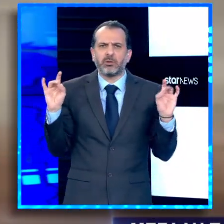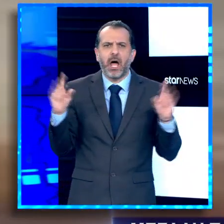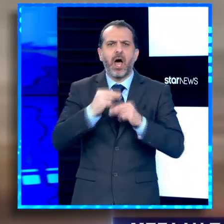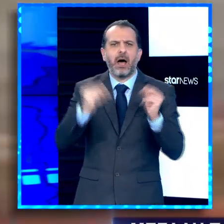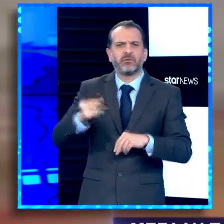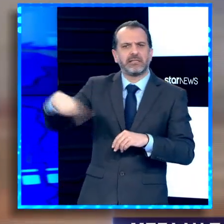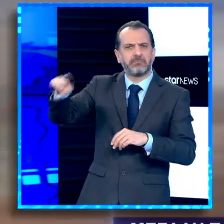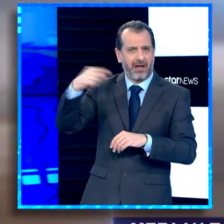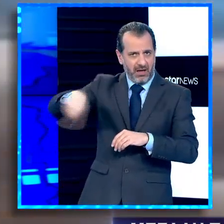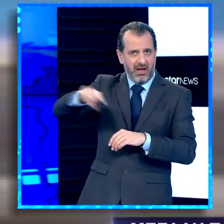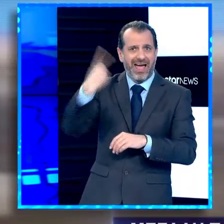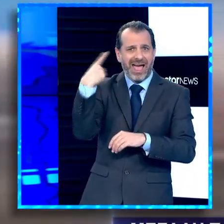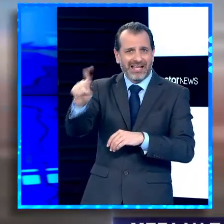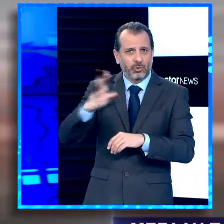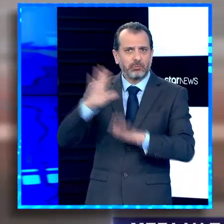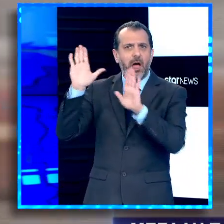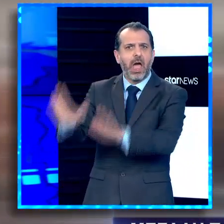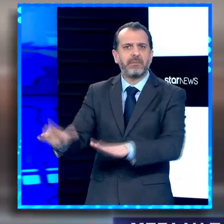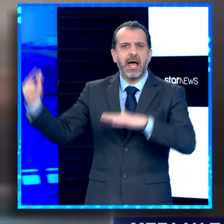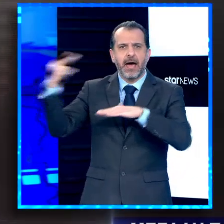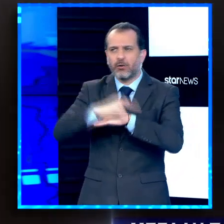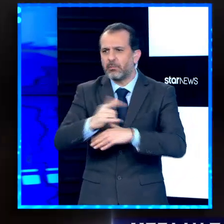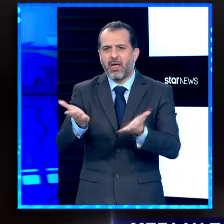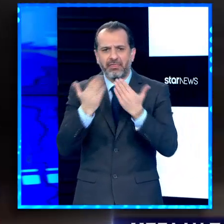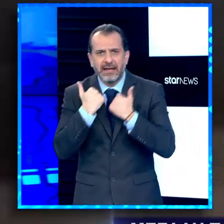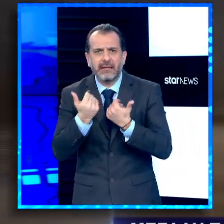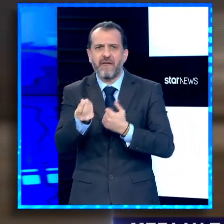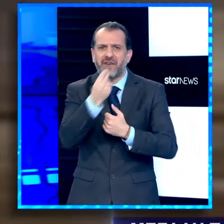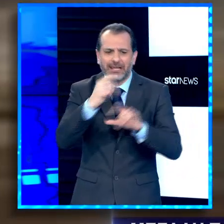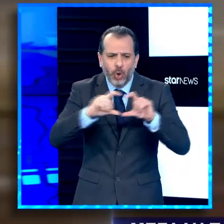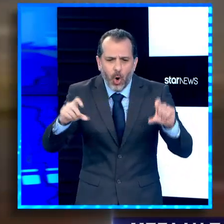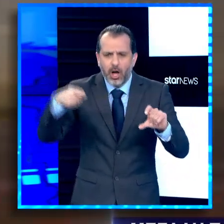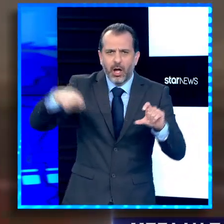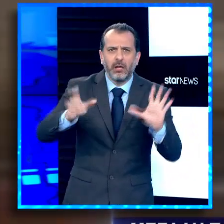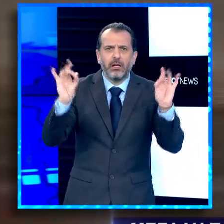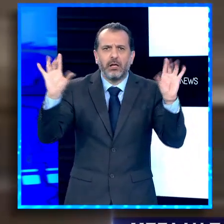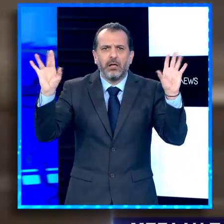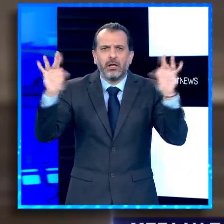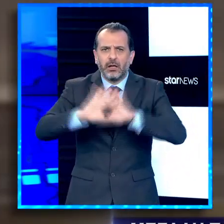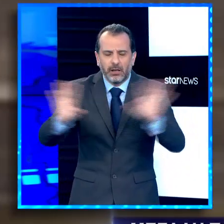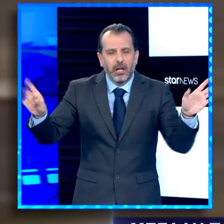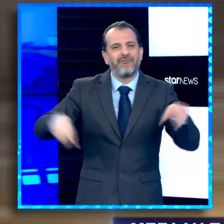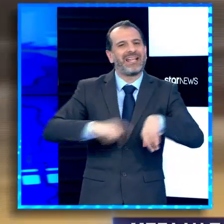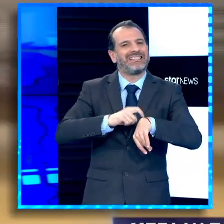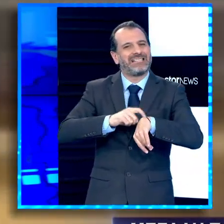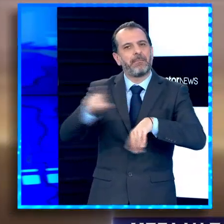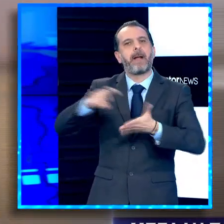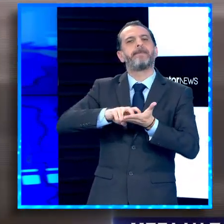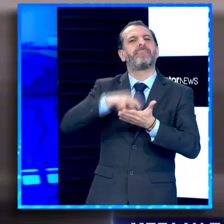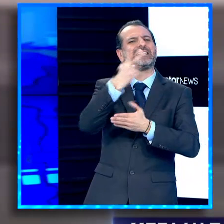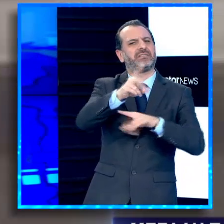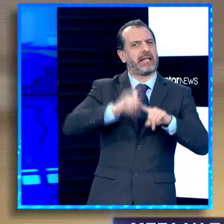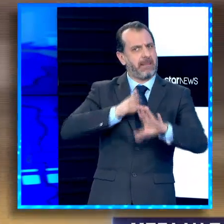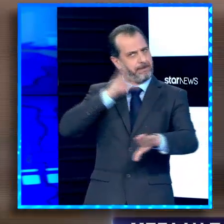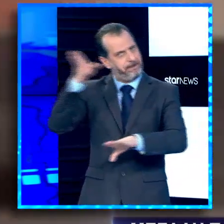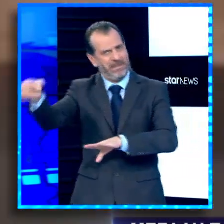παραμένουν εγκλωβισμένοι χωρίς καν να έχουν ένα βάουτσερ για φαγητό. Σύμφωνα με τις πληροφορίες μας, έχει σπεύσει στο αεροδρόμιο ο πρέσβης της